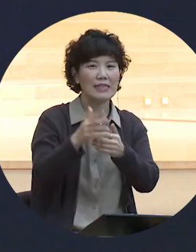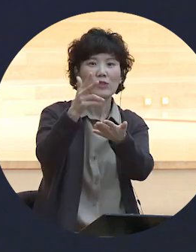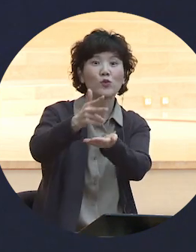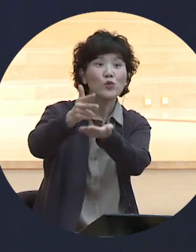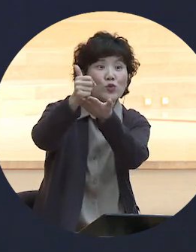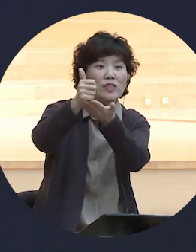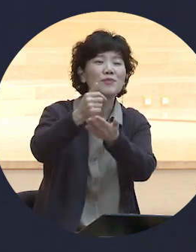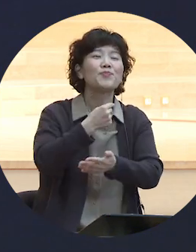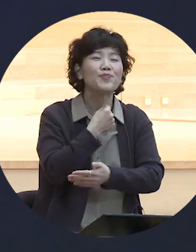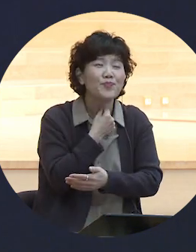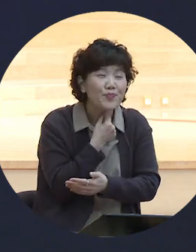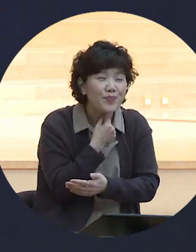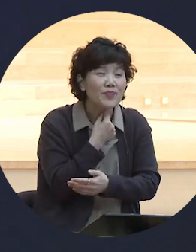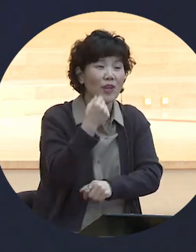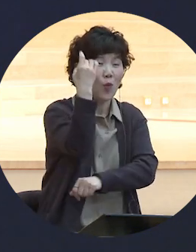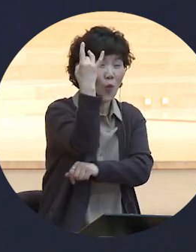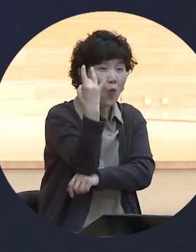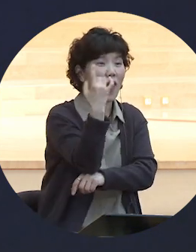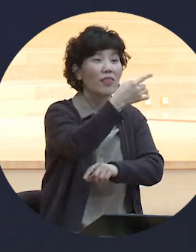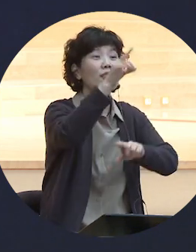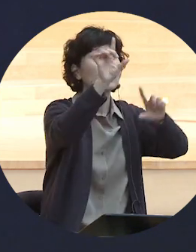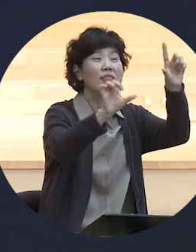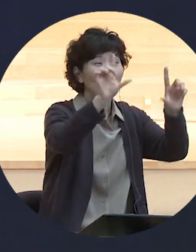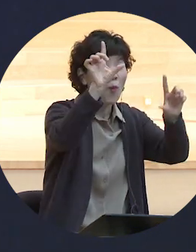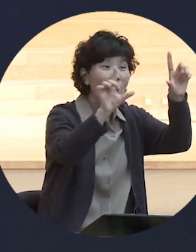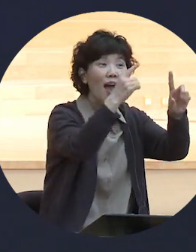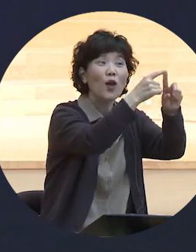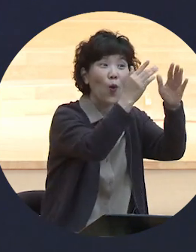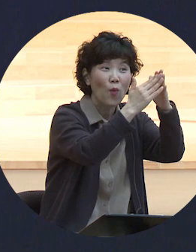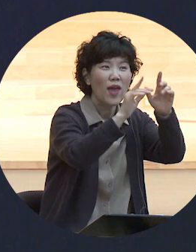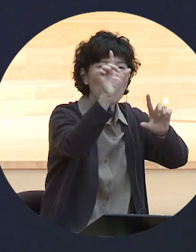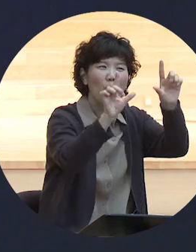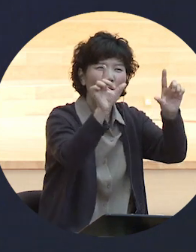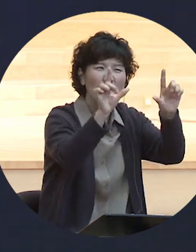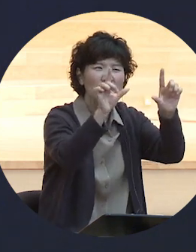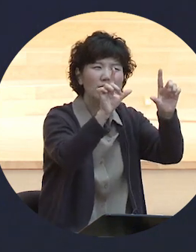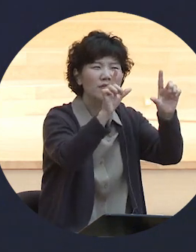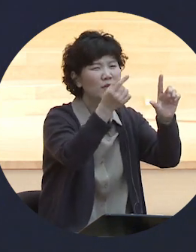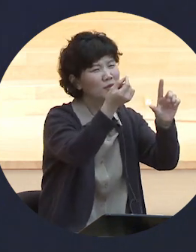주님이 원했던 그 원형의 교회로부터 우리가